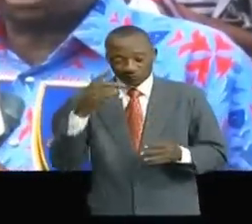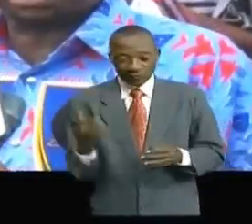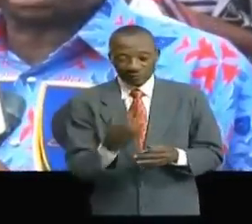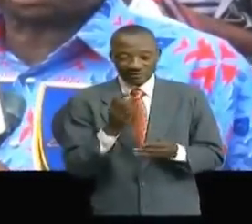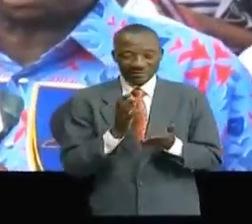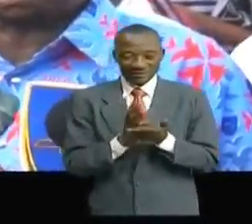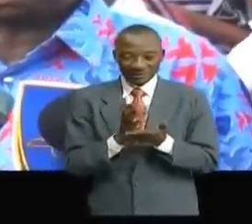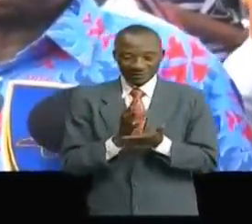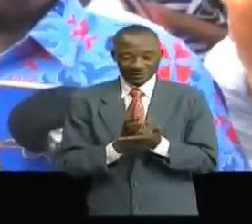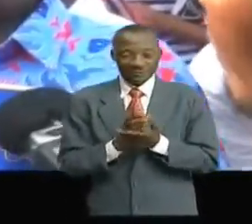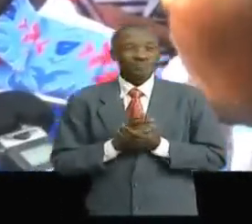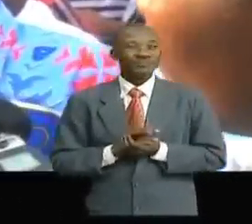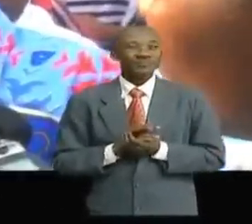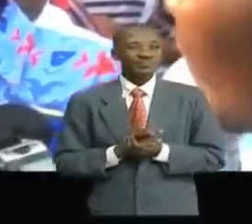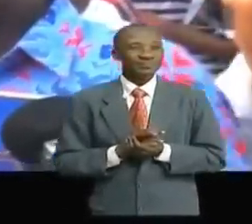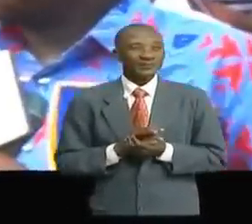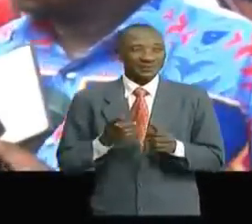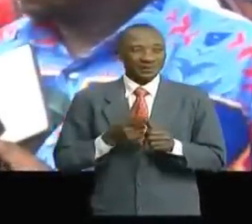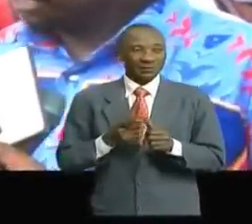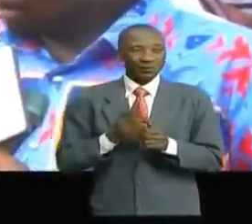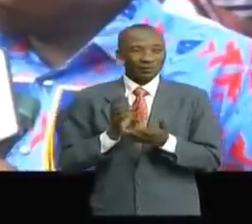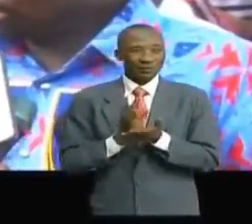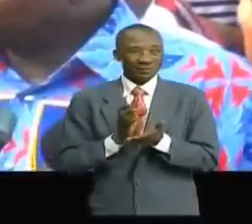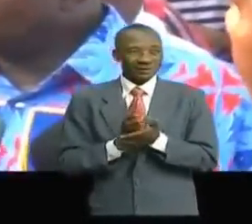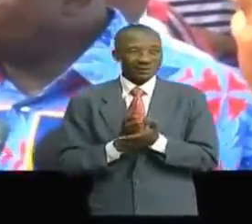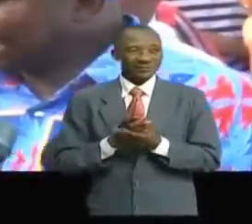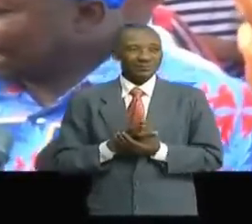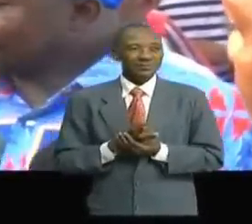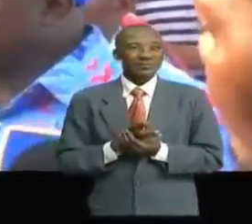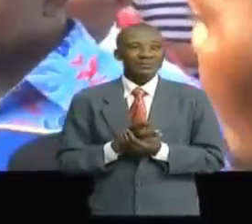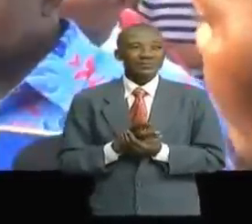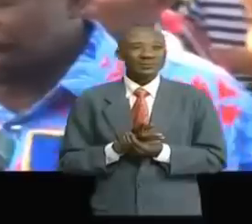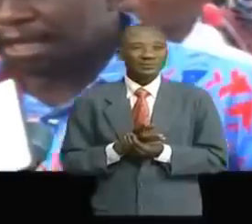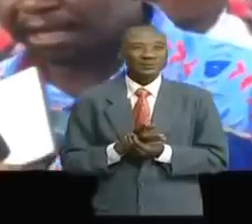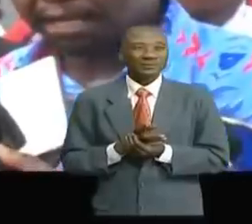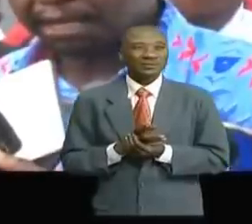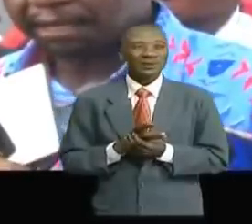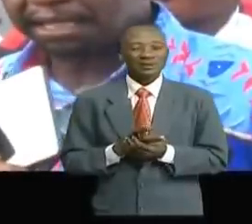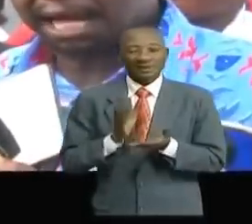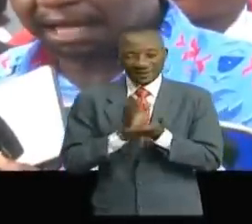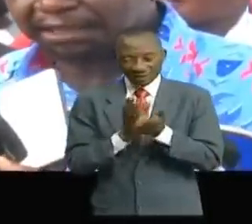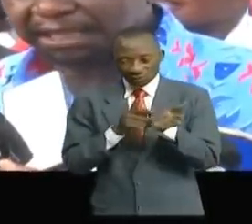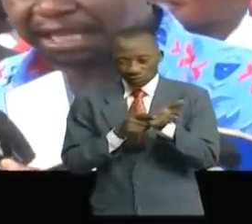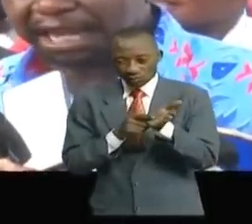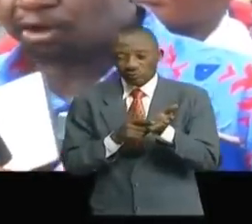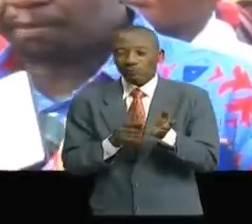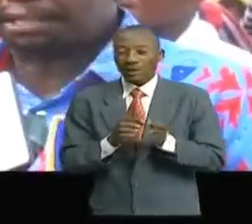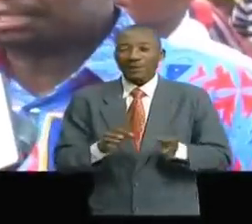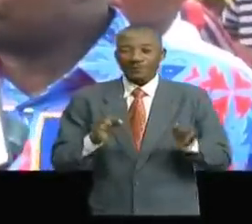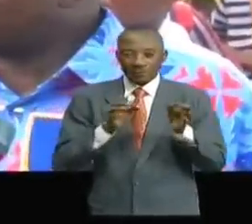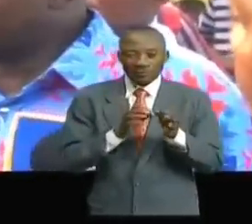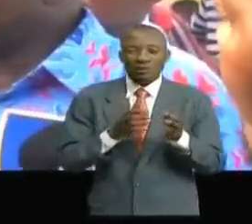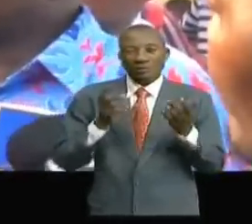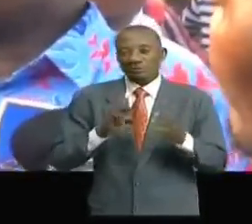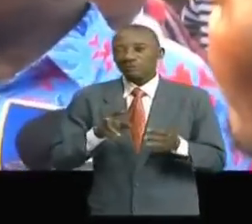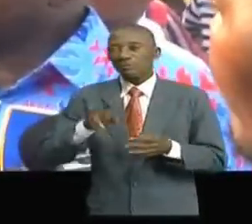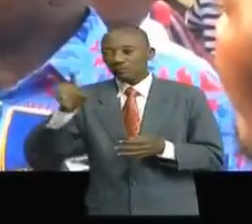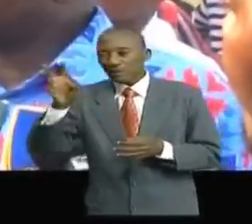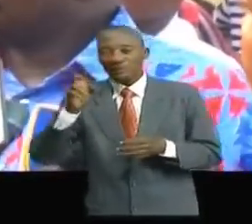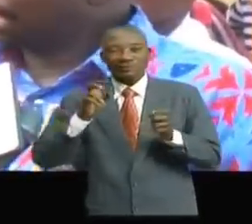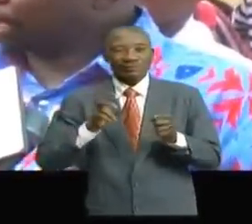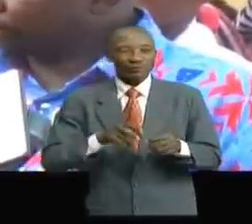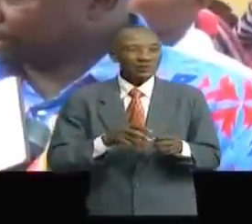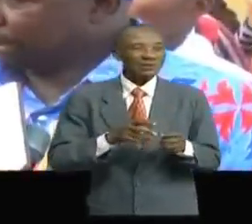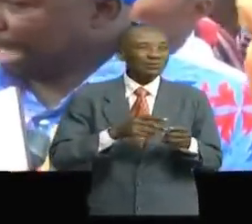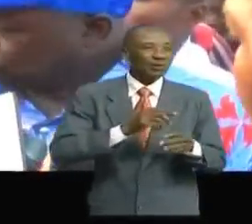les mêmes données qui restent dans les fichiers, ces mêmes données vont donner la carte pour citoyen qui garantit un homme à se promener partout